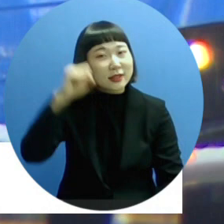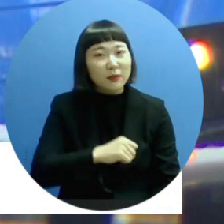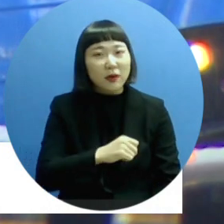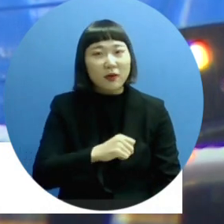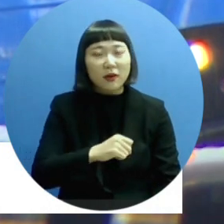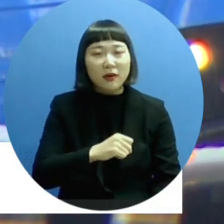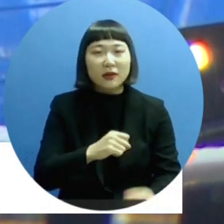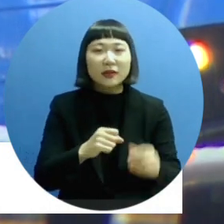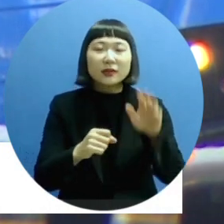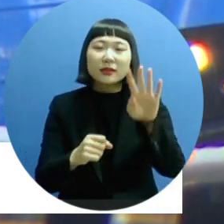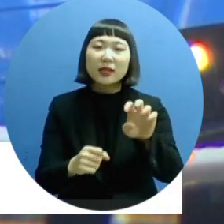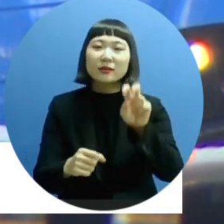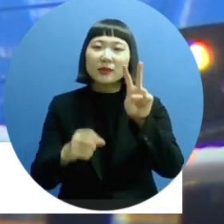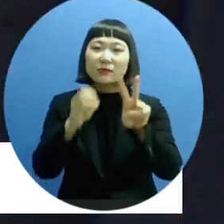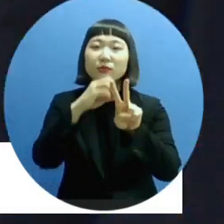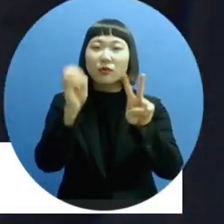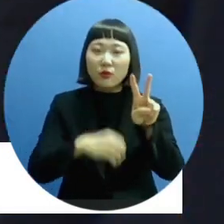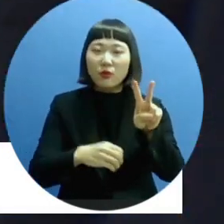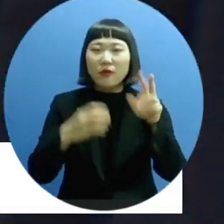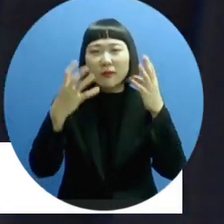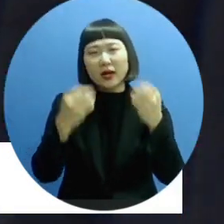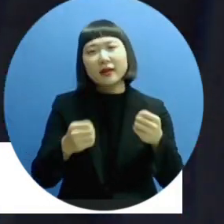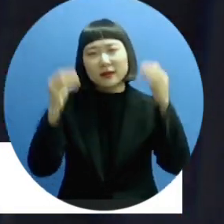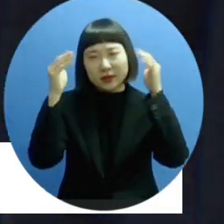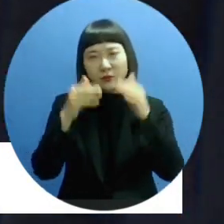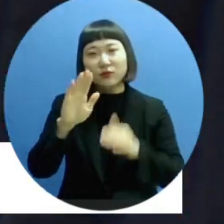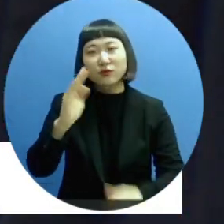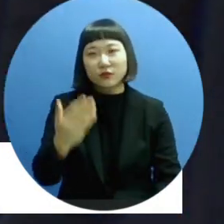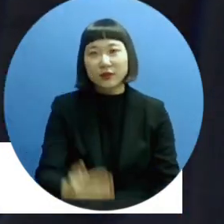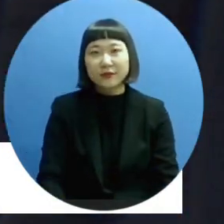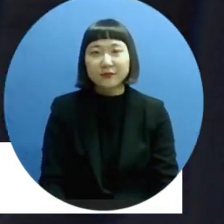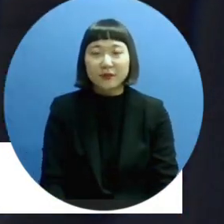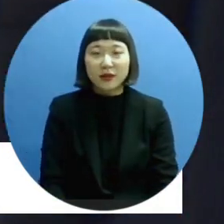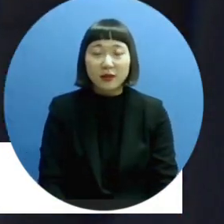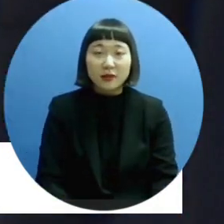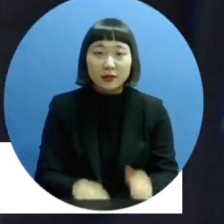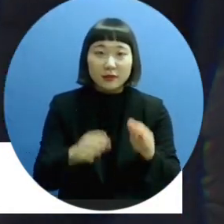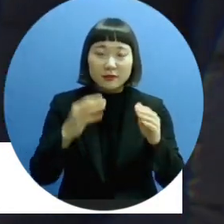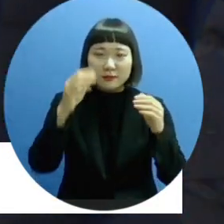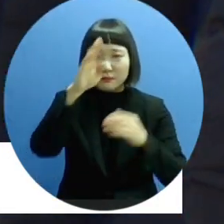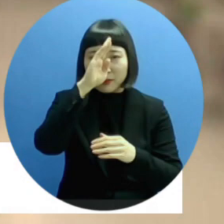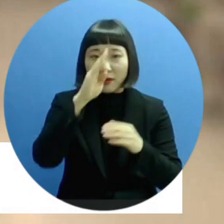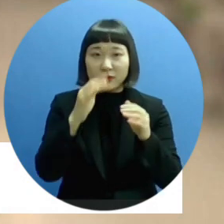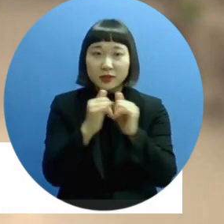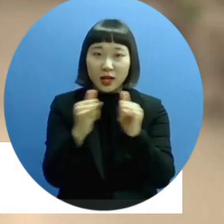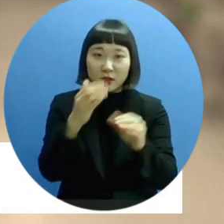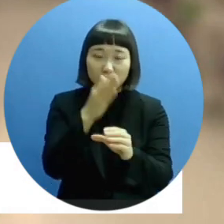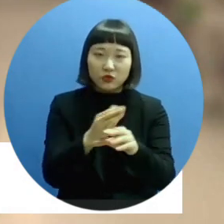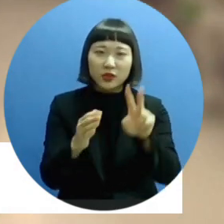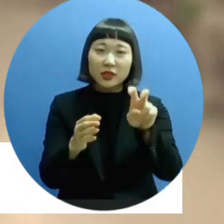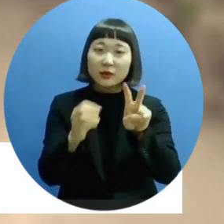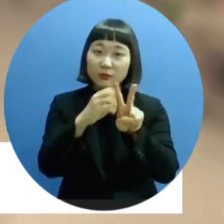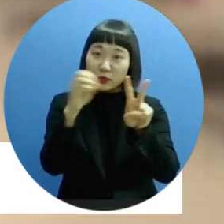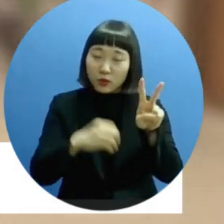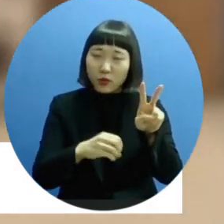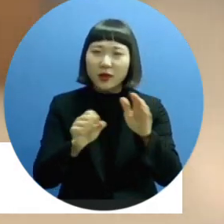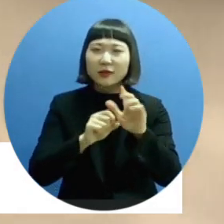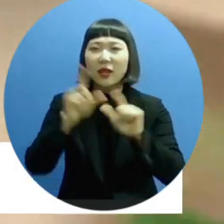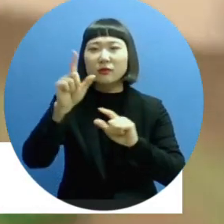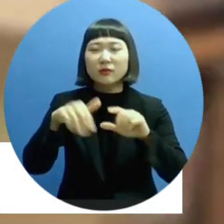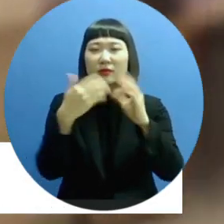환자의 42%가 집중됐습니다. 또 한랭질환자 중 22%는 내원 당시 음주